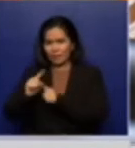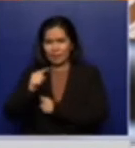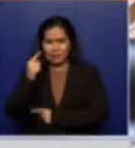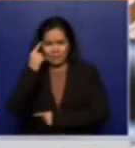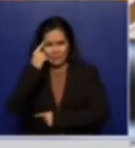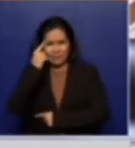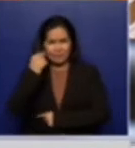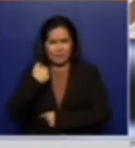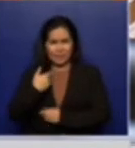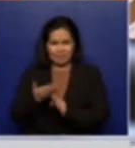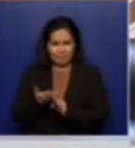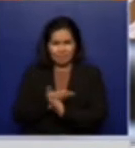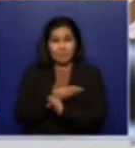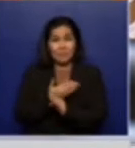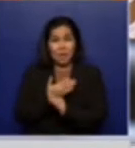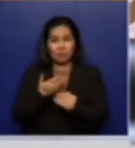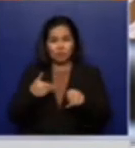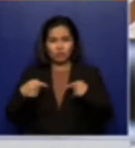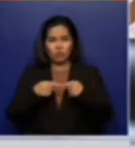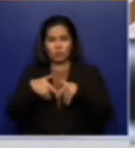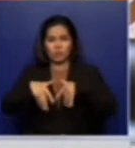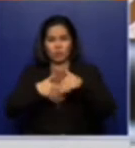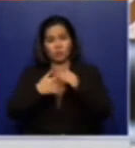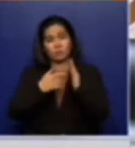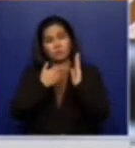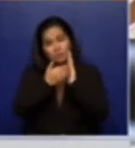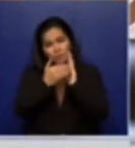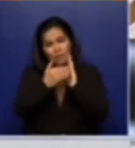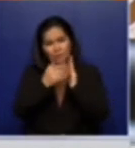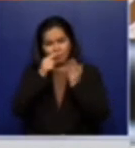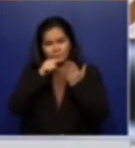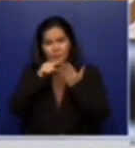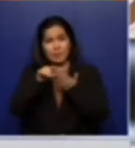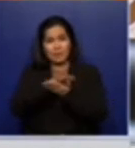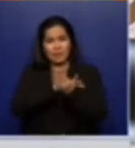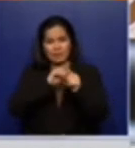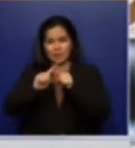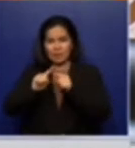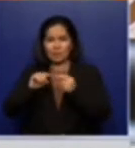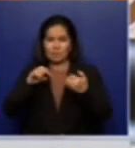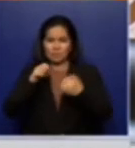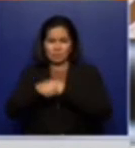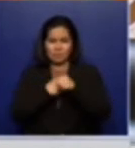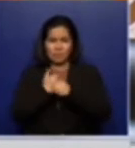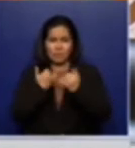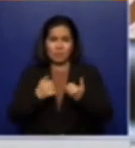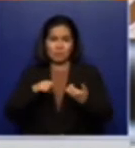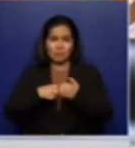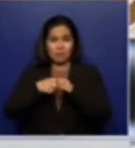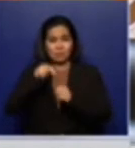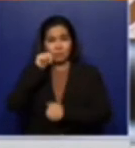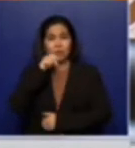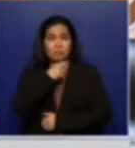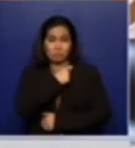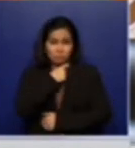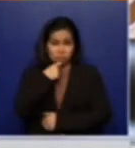พี่น้องอีสานบ้านผมหรือทั่วประเทศปีนี้จะถูกภัยแล้ง